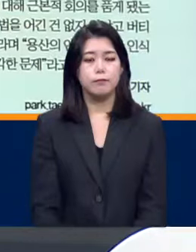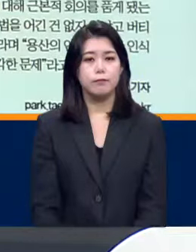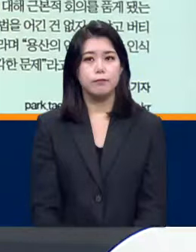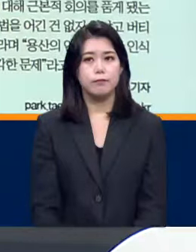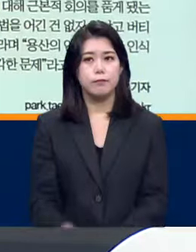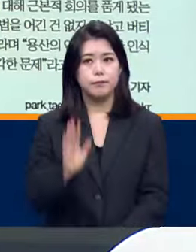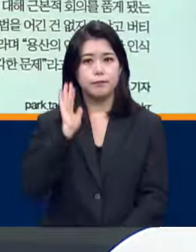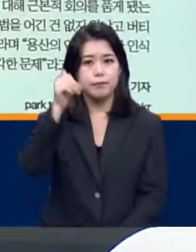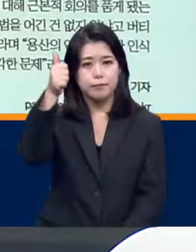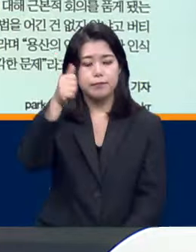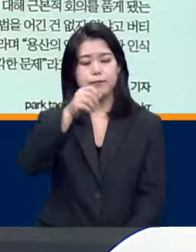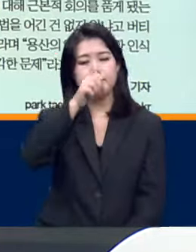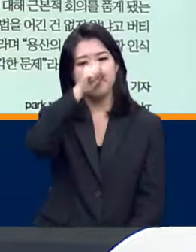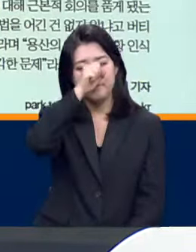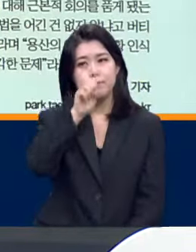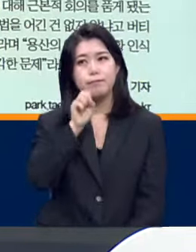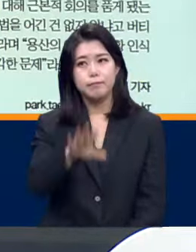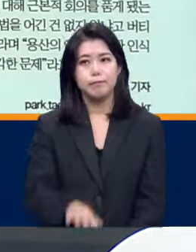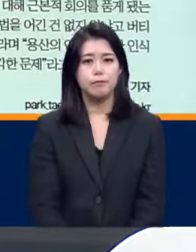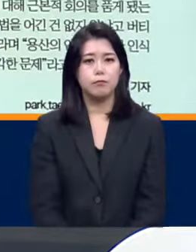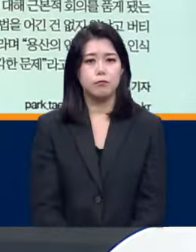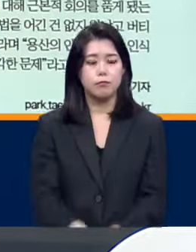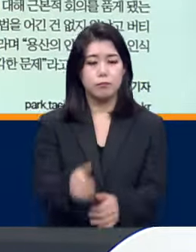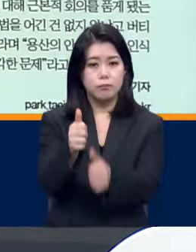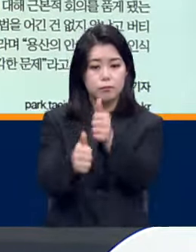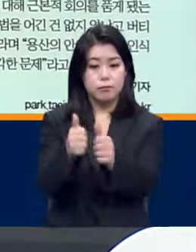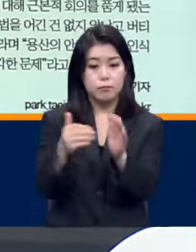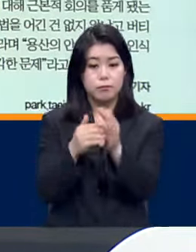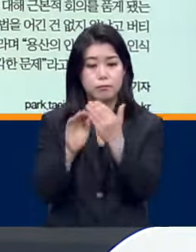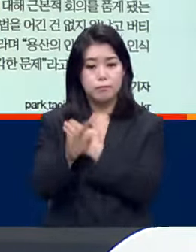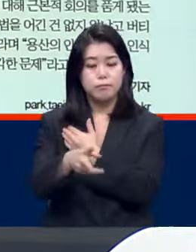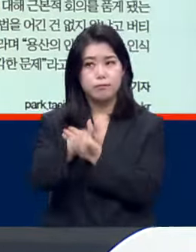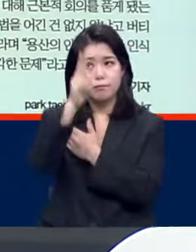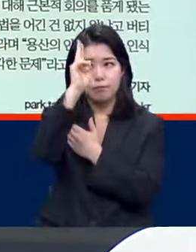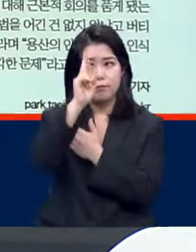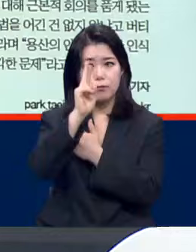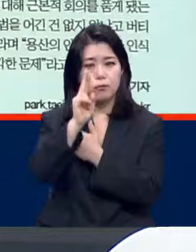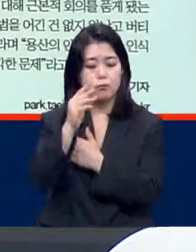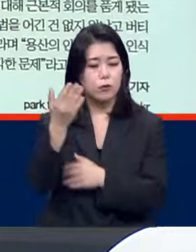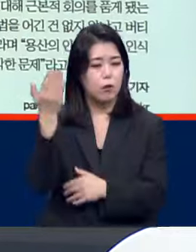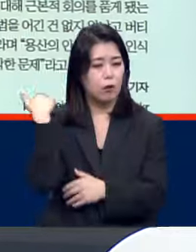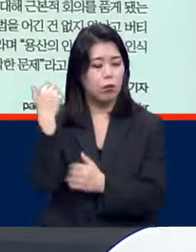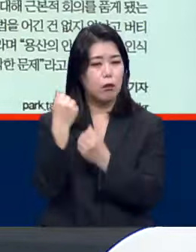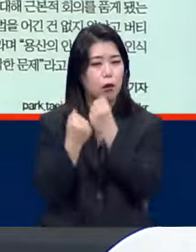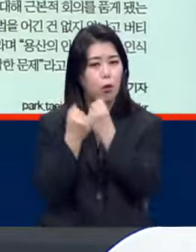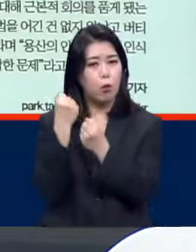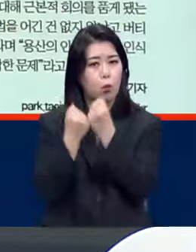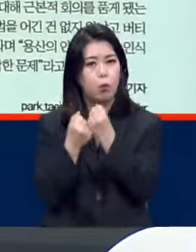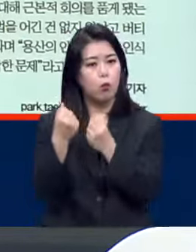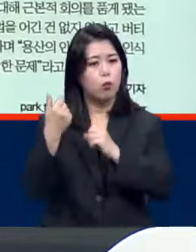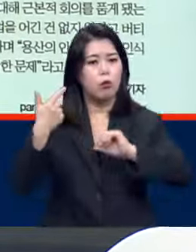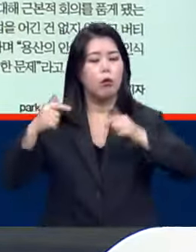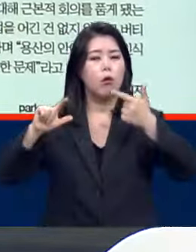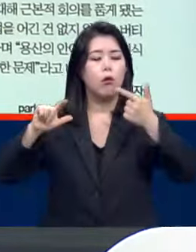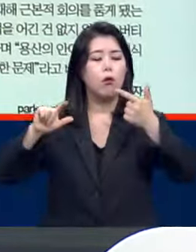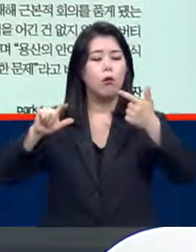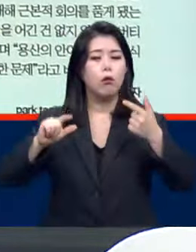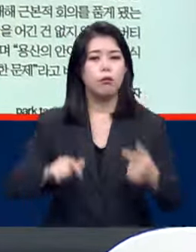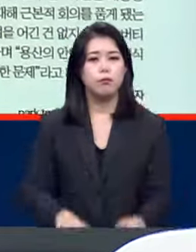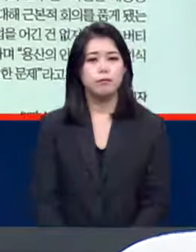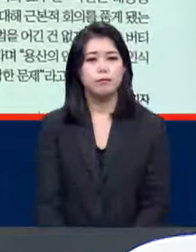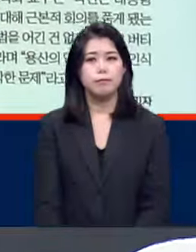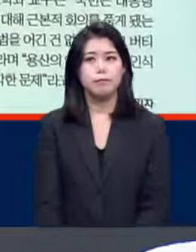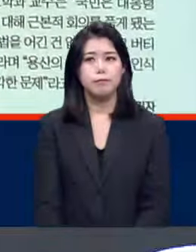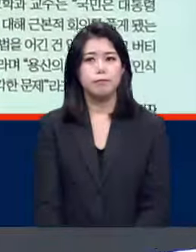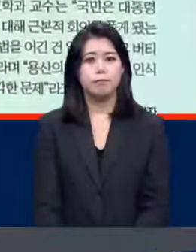봅니다 대통령 좋게 얘기한 것 경선 후 거리 기존 해명과 배치되는 거 아닙니까